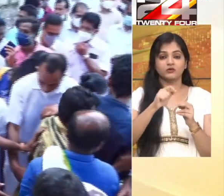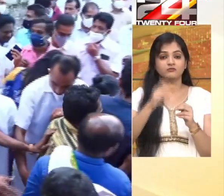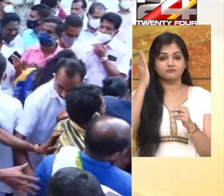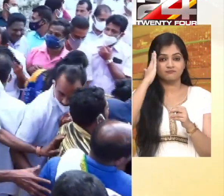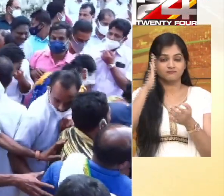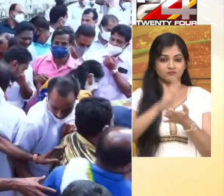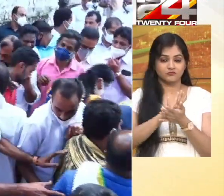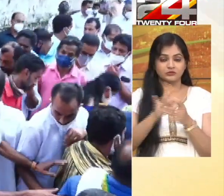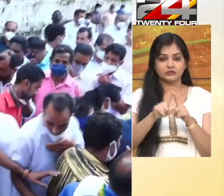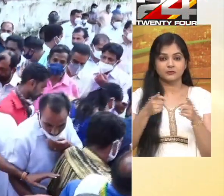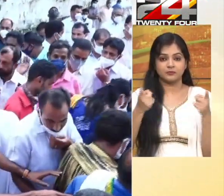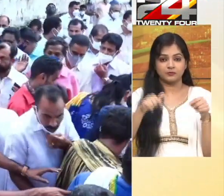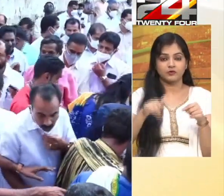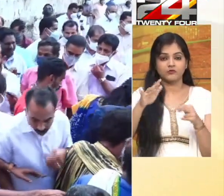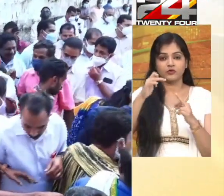അനുസ്മരണ ചടങ്ങുമുണ്ട്.